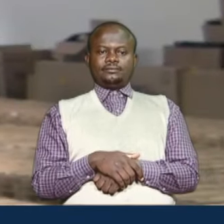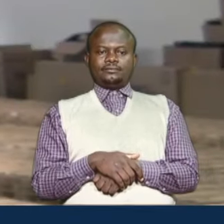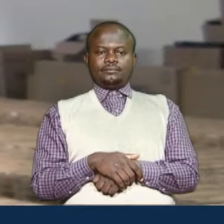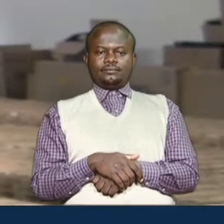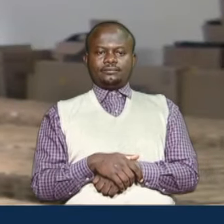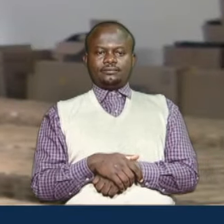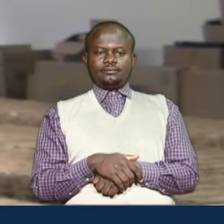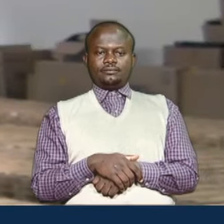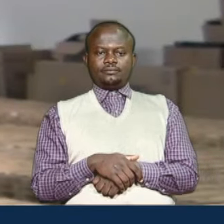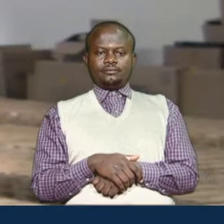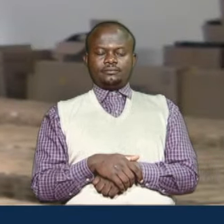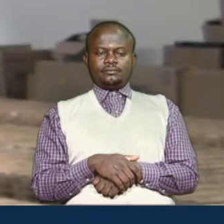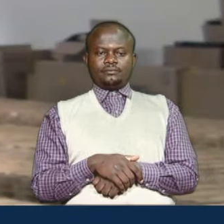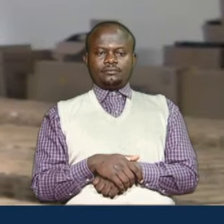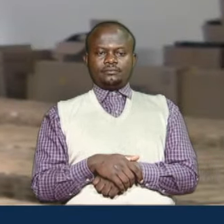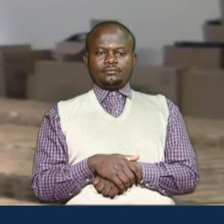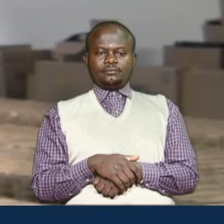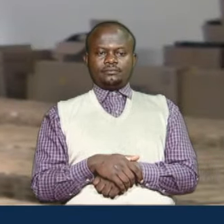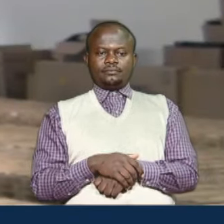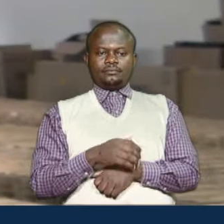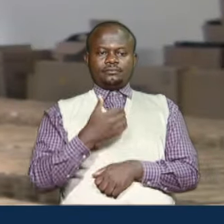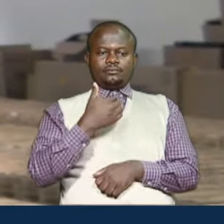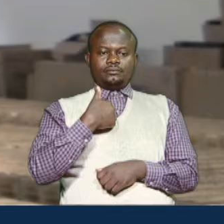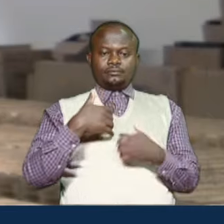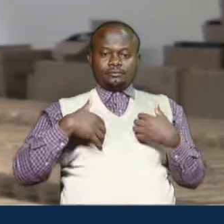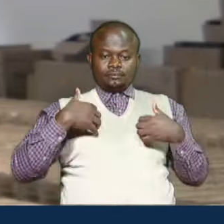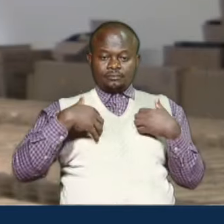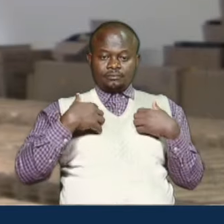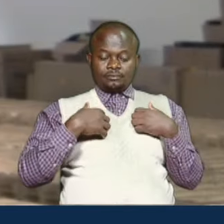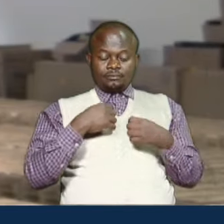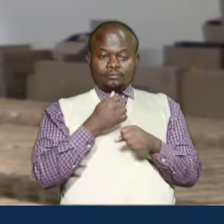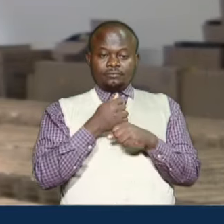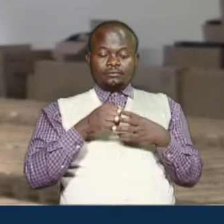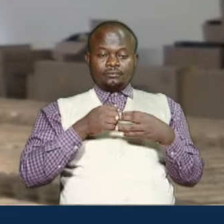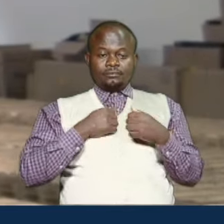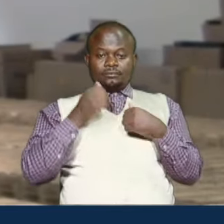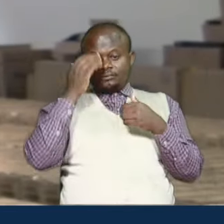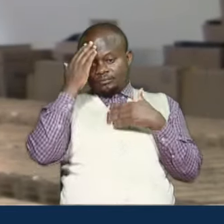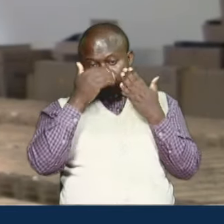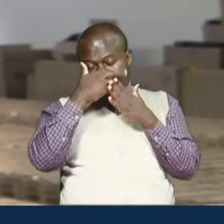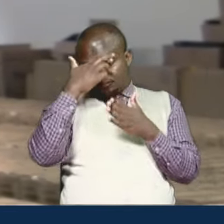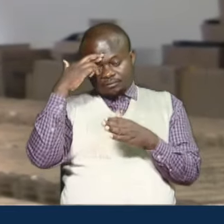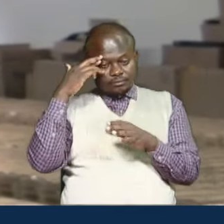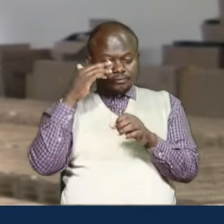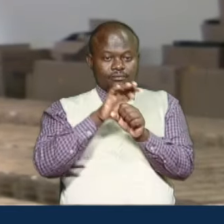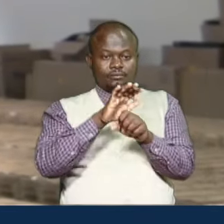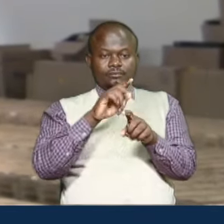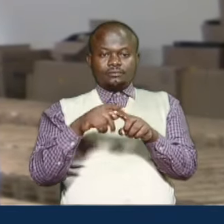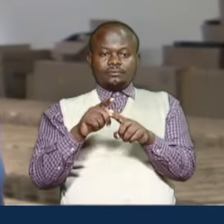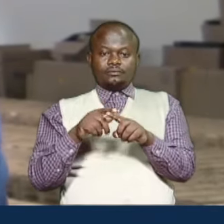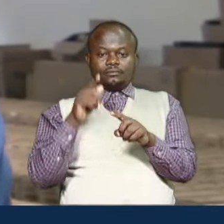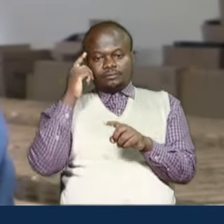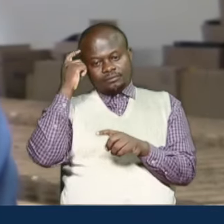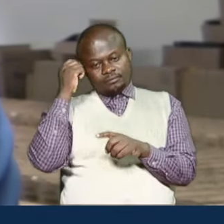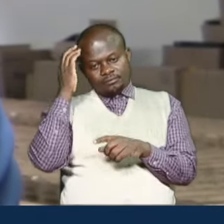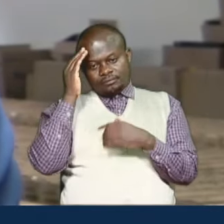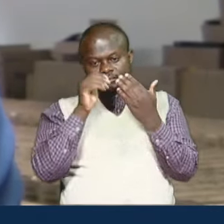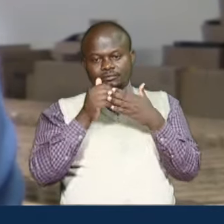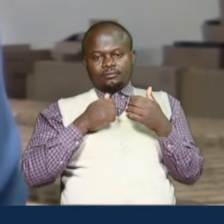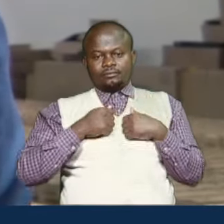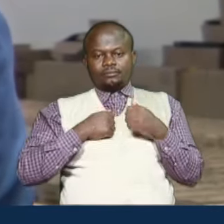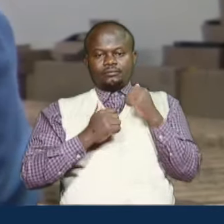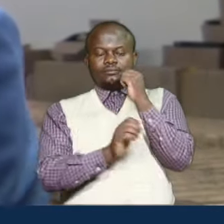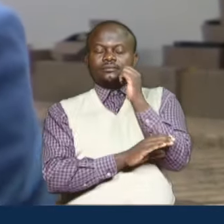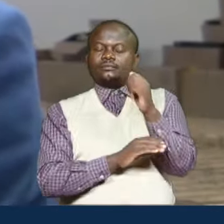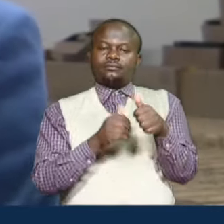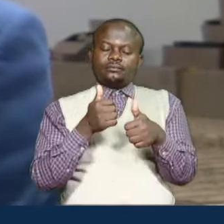start our investment in Rwanda. Twagize ishyaka ryo gukorera mu Rwanda kubera impamvu nyinshi zitandukanye kuko u Rwanda ni igihugu